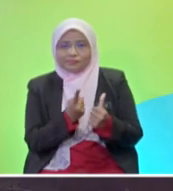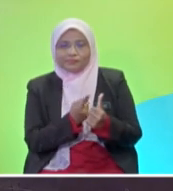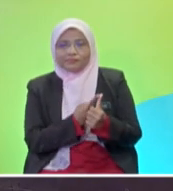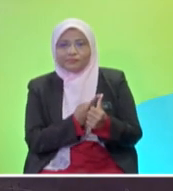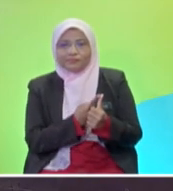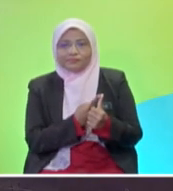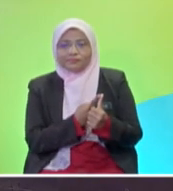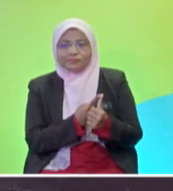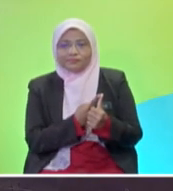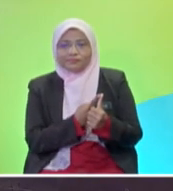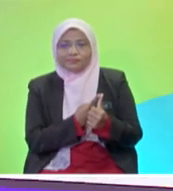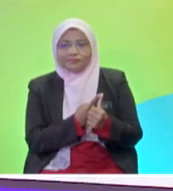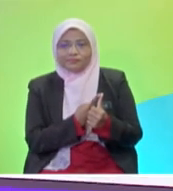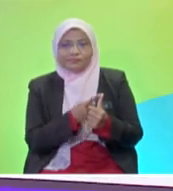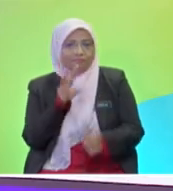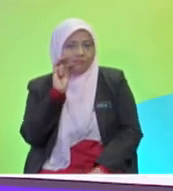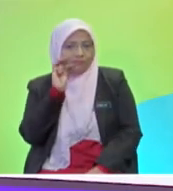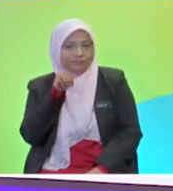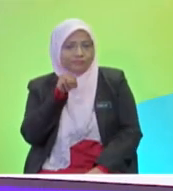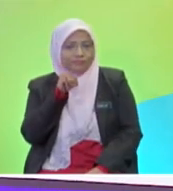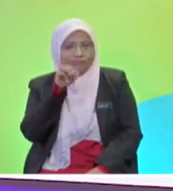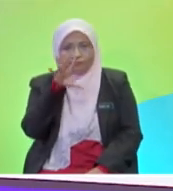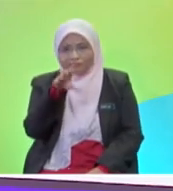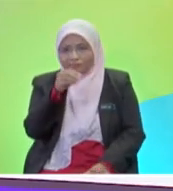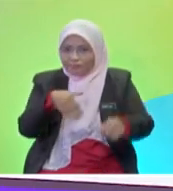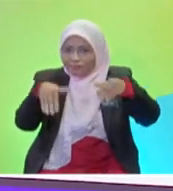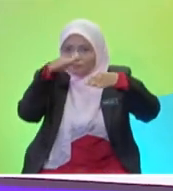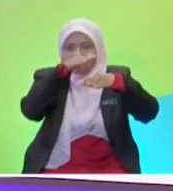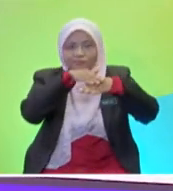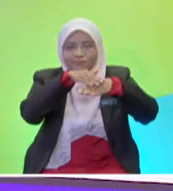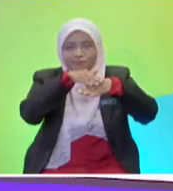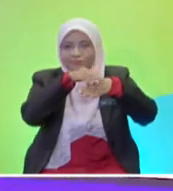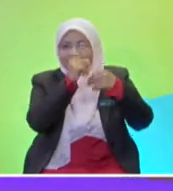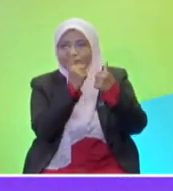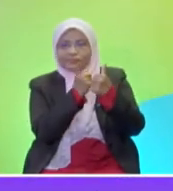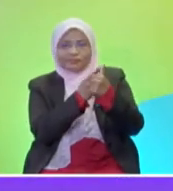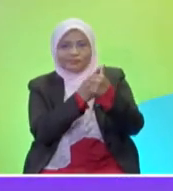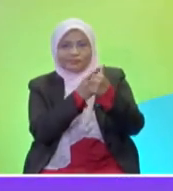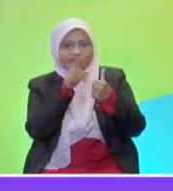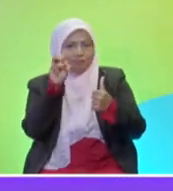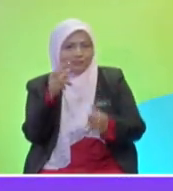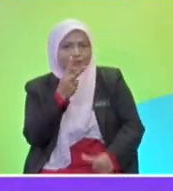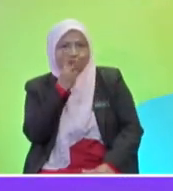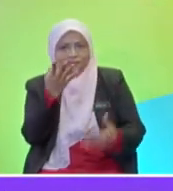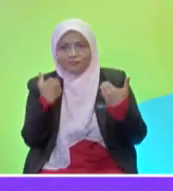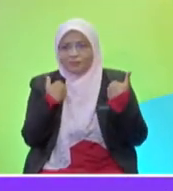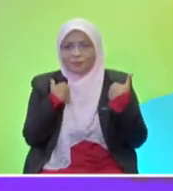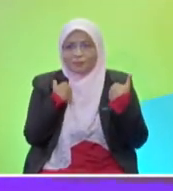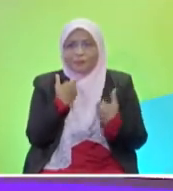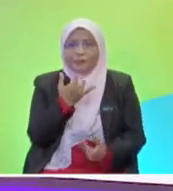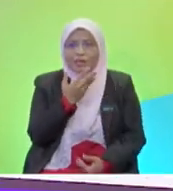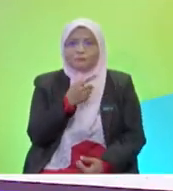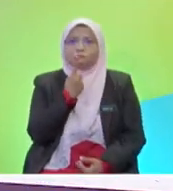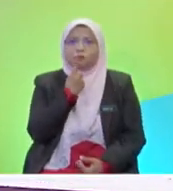Mira nak ambil? Yang pertama Mira mula daripada atas, boleh ke cikgu? Boleh, boleh. Baiklah, yang pertama Mira nampak kat sini ada warna